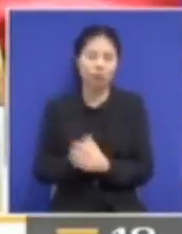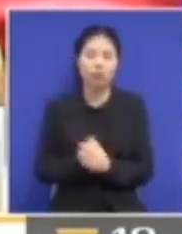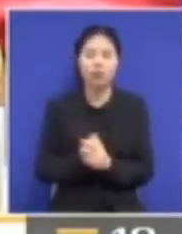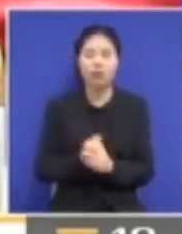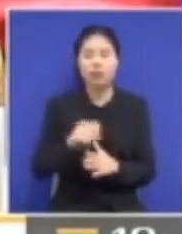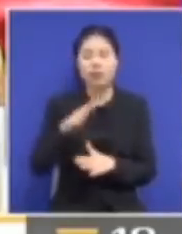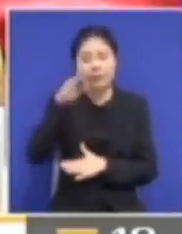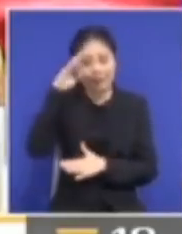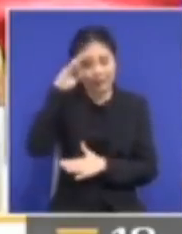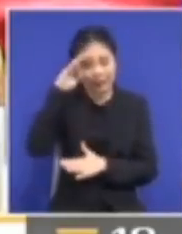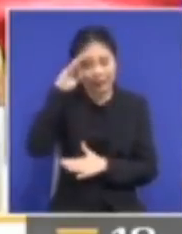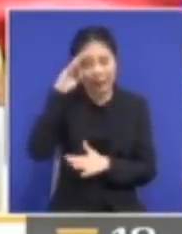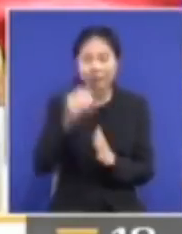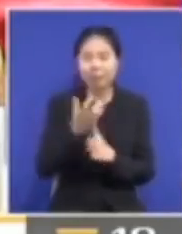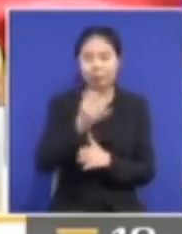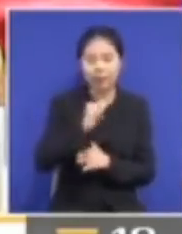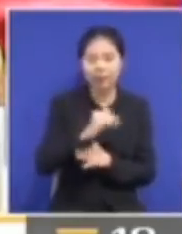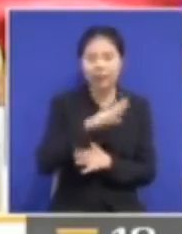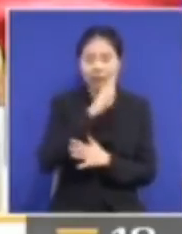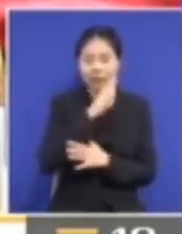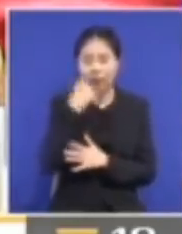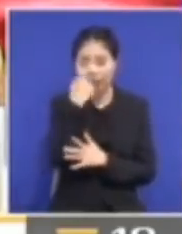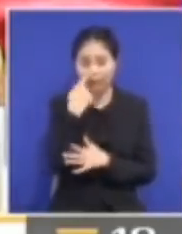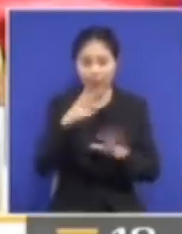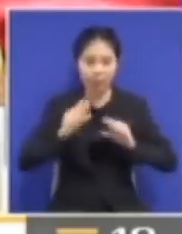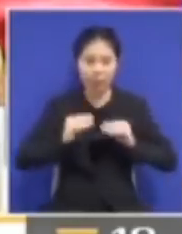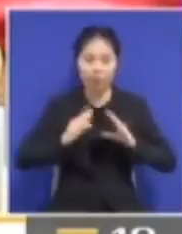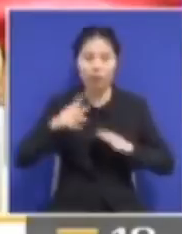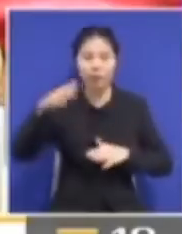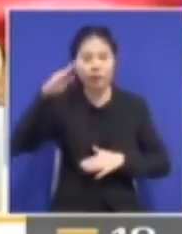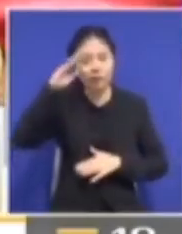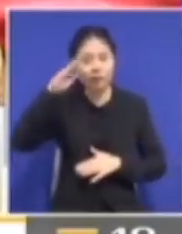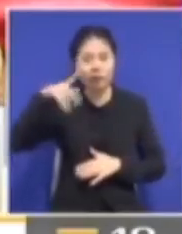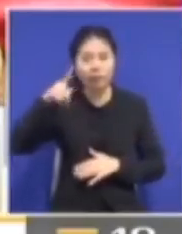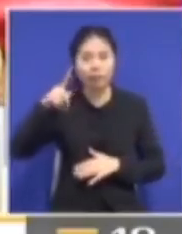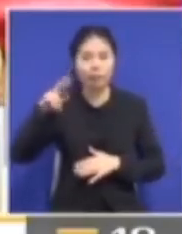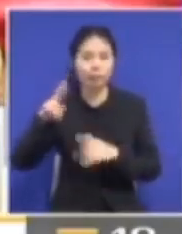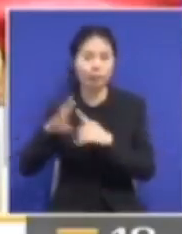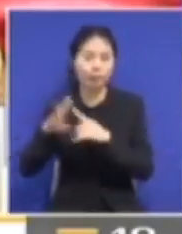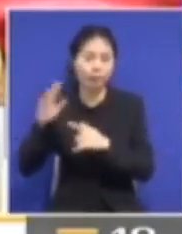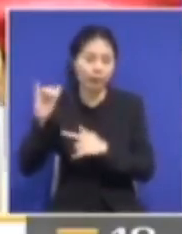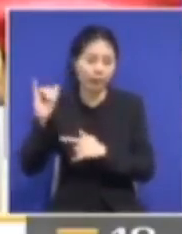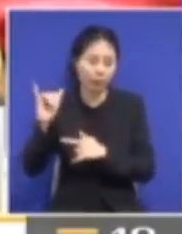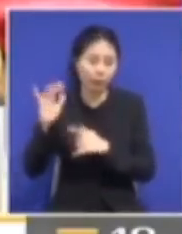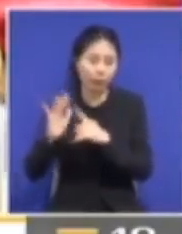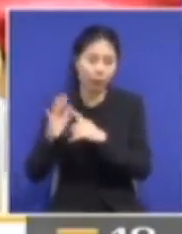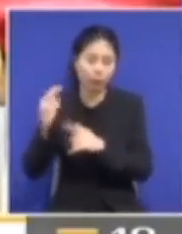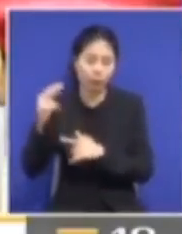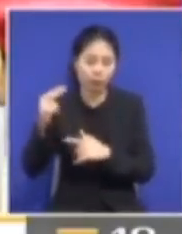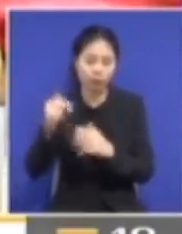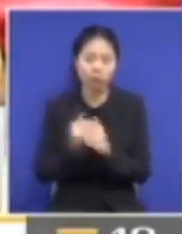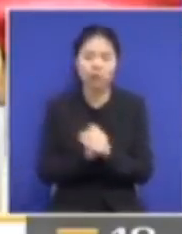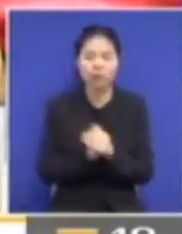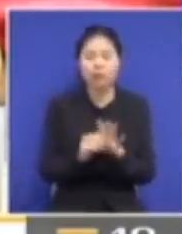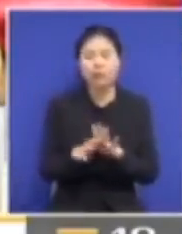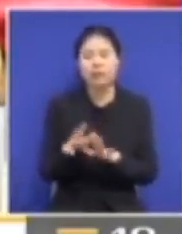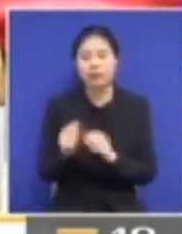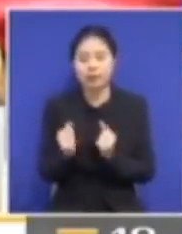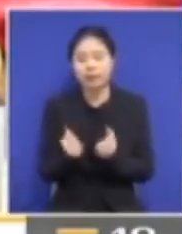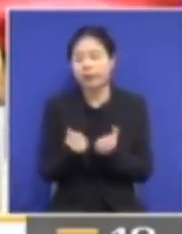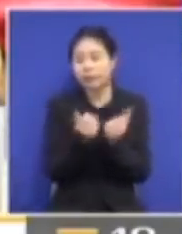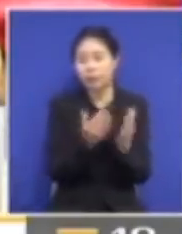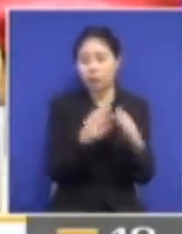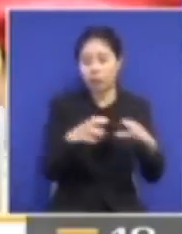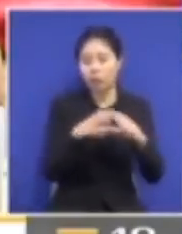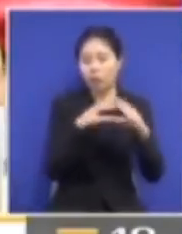ไปเยี่ยมบ้านเป็นประจำไอ้ผมก็รุ่นก่อนกูไปยุทธ4ปีนะครับน